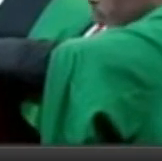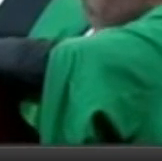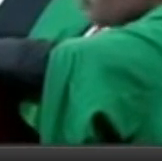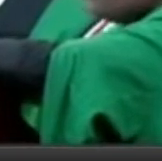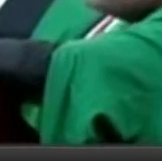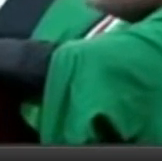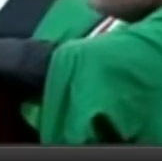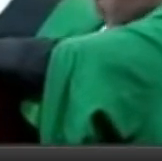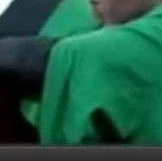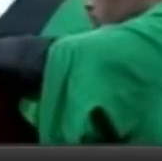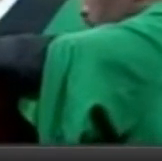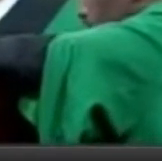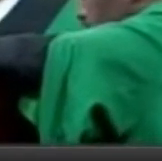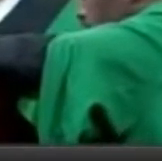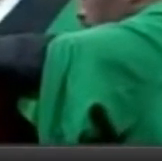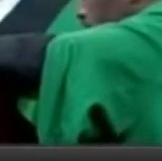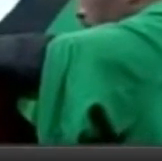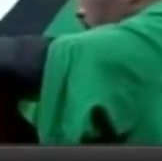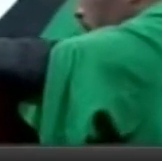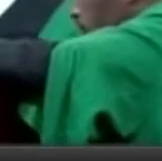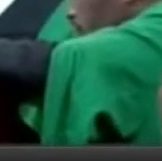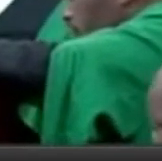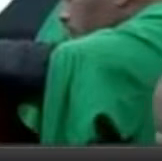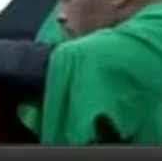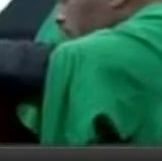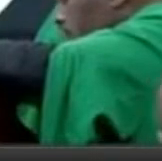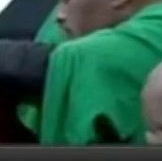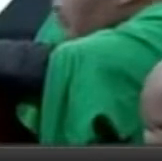Samburu North, Dominic Eli Letipila.